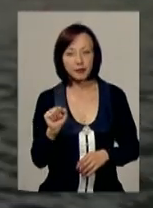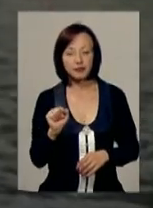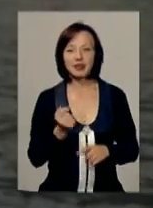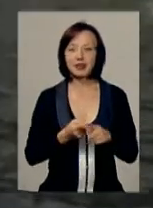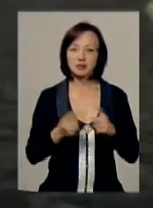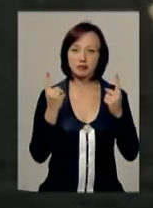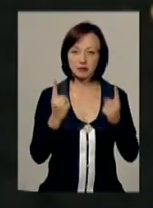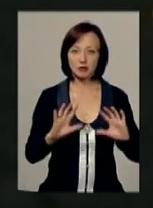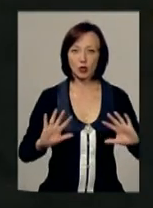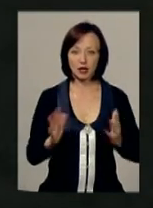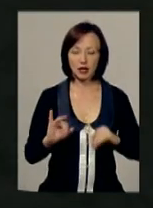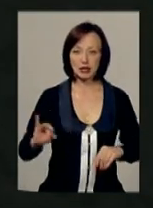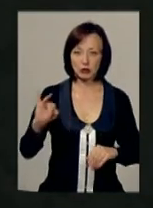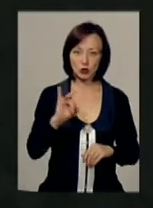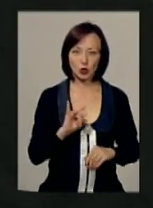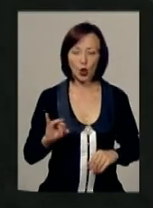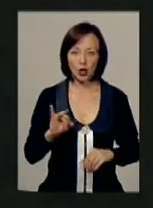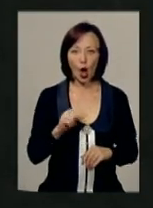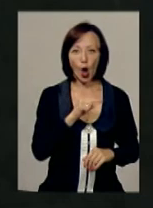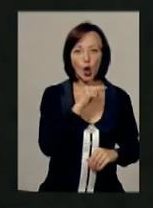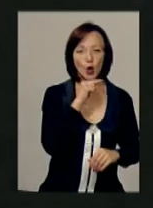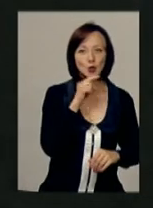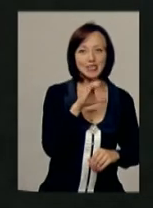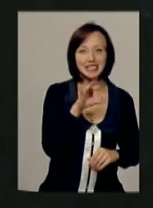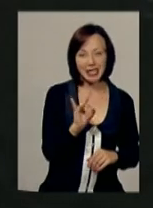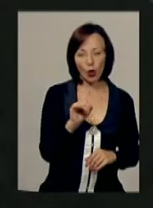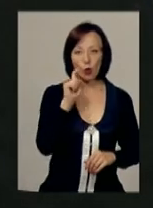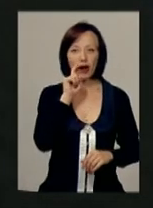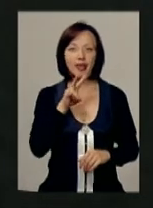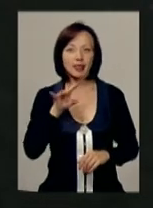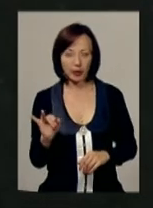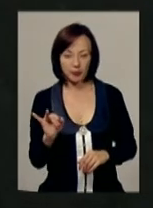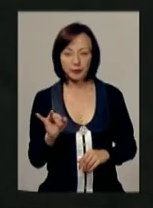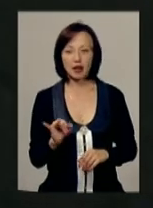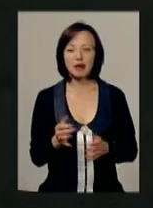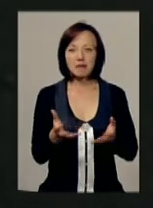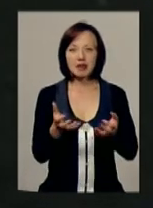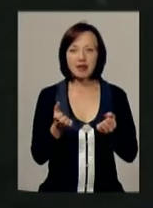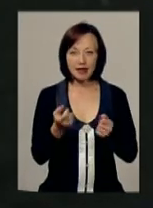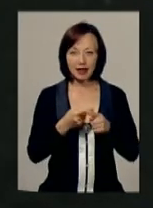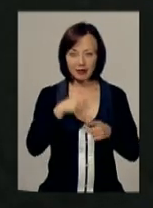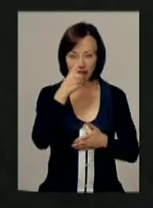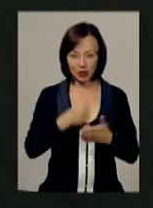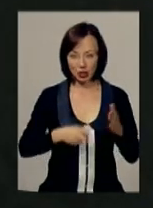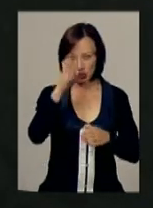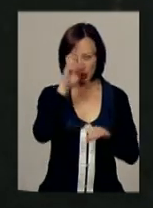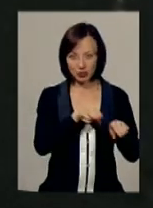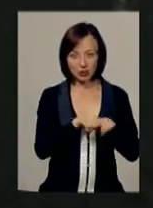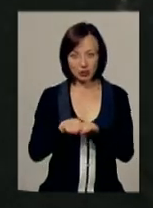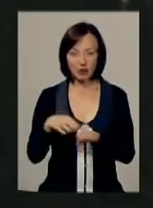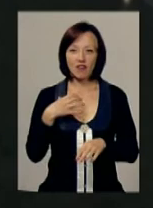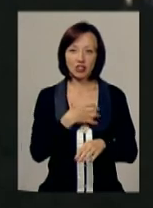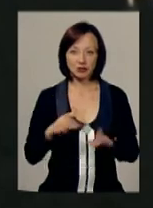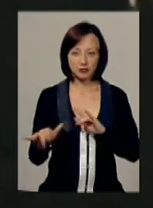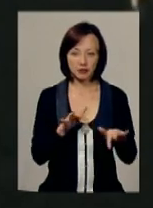із визначальних подій в історії Русі України. Прийняття монотеїстичної віри на державному рівні – це стратегічний хід. Християнство